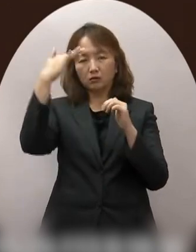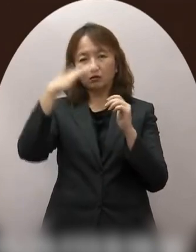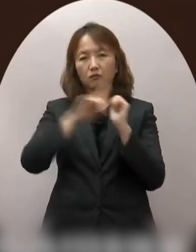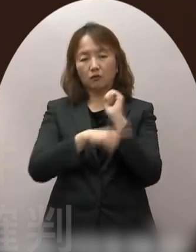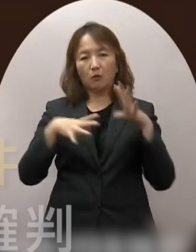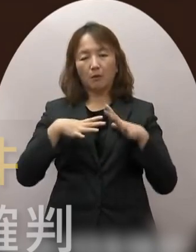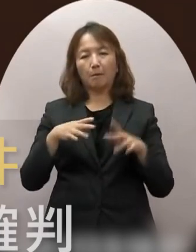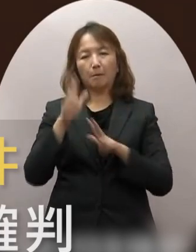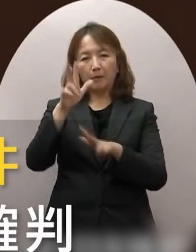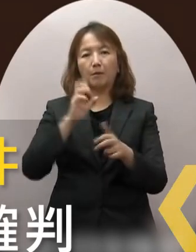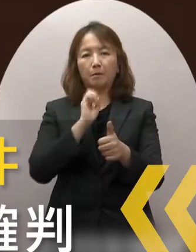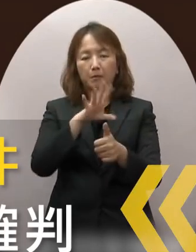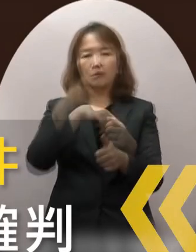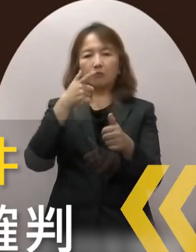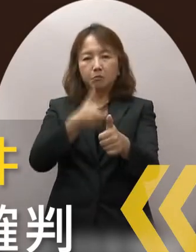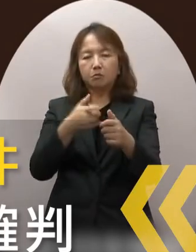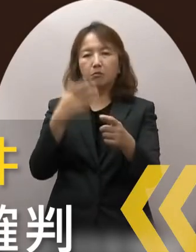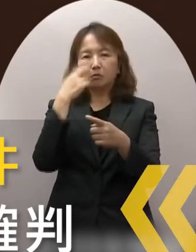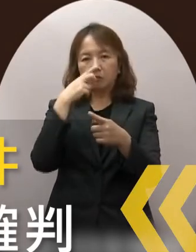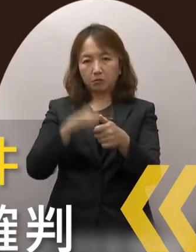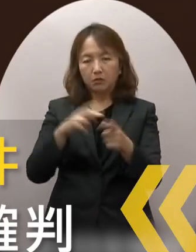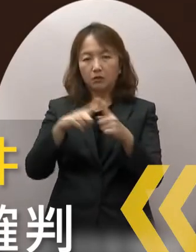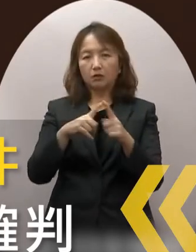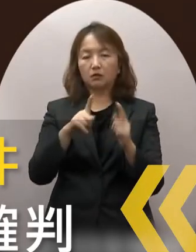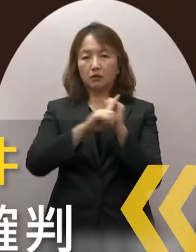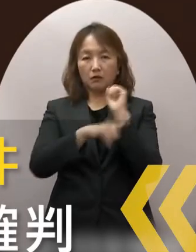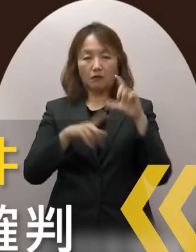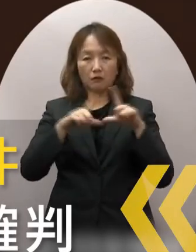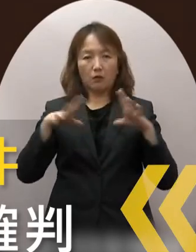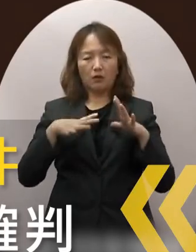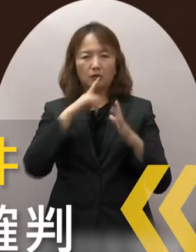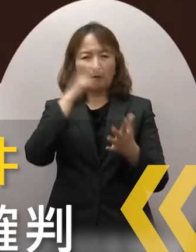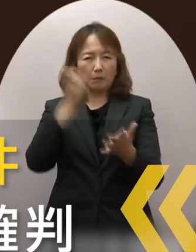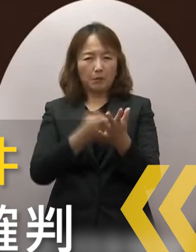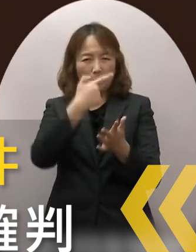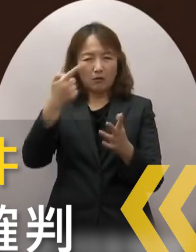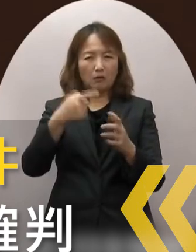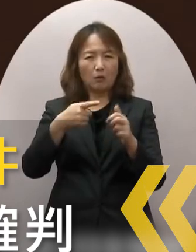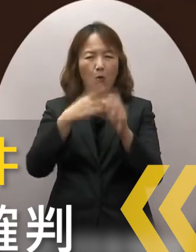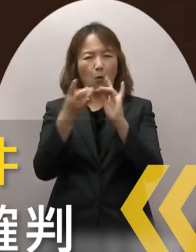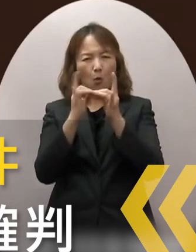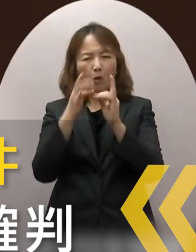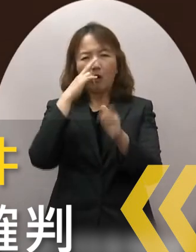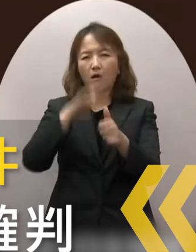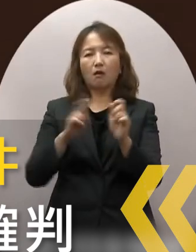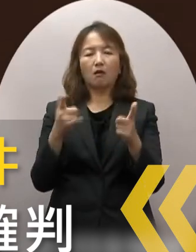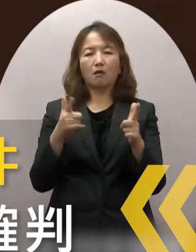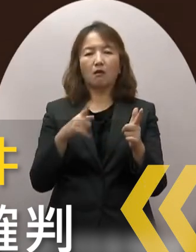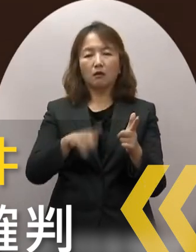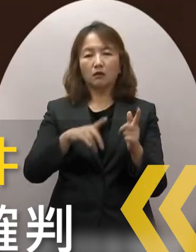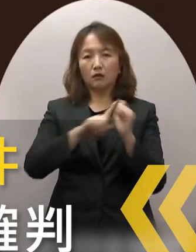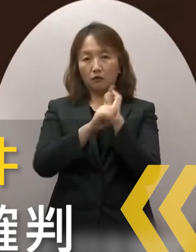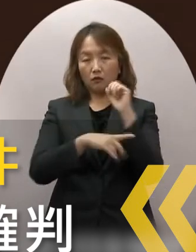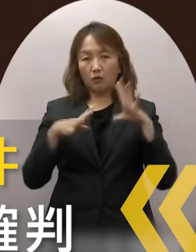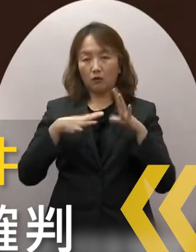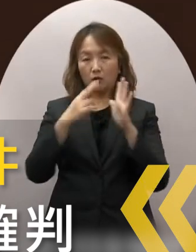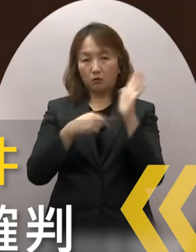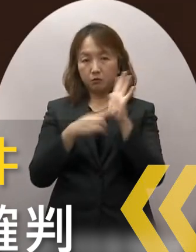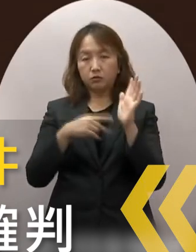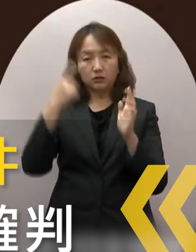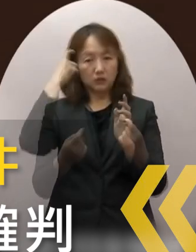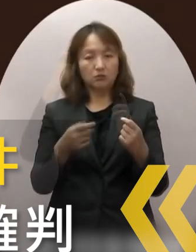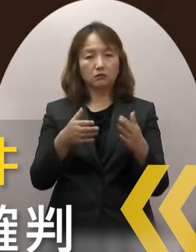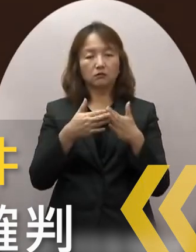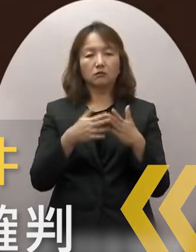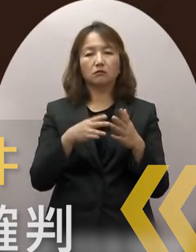诚实，他告诉大家，不是大法官口中最严重犯罪的故意杀人，所以按照大法官判决的